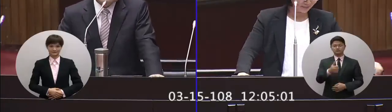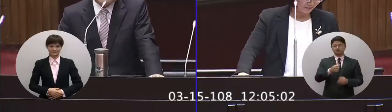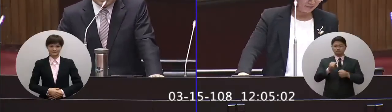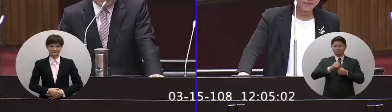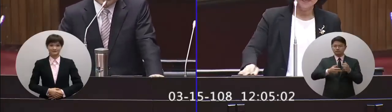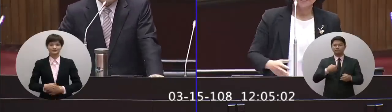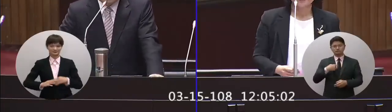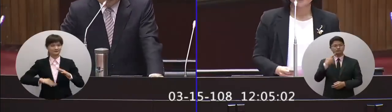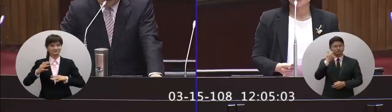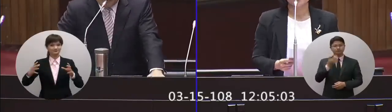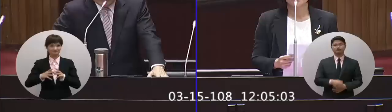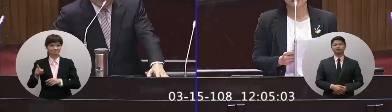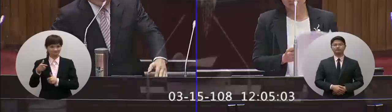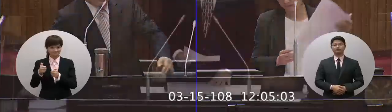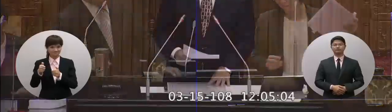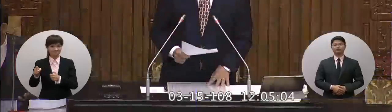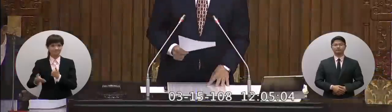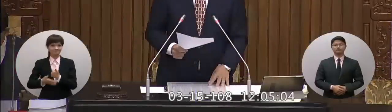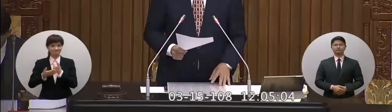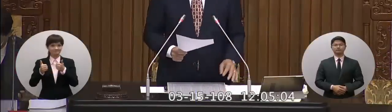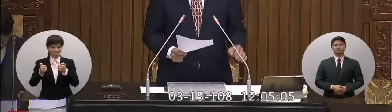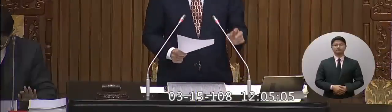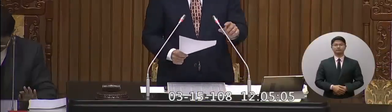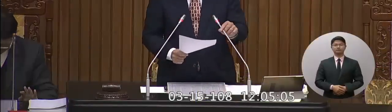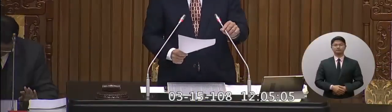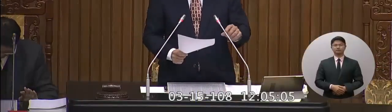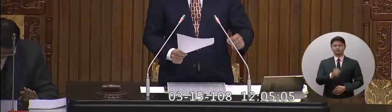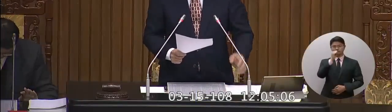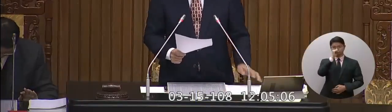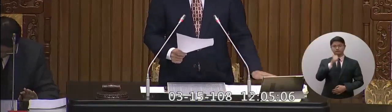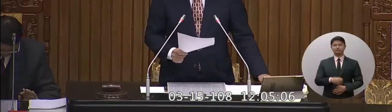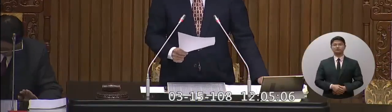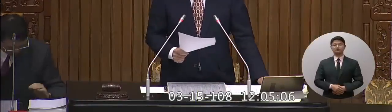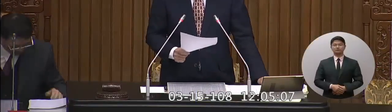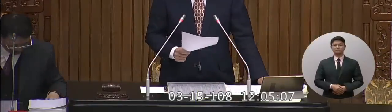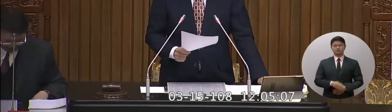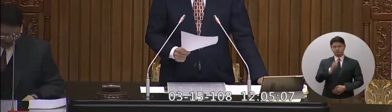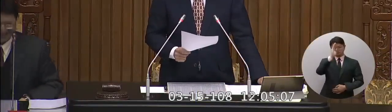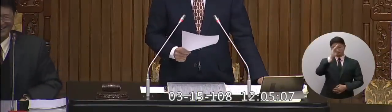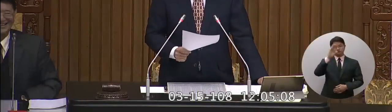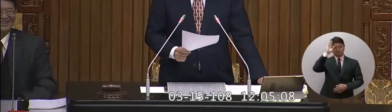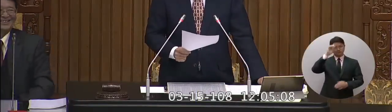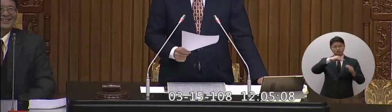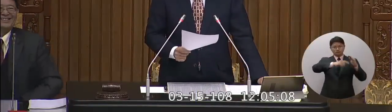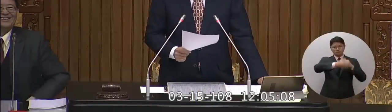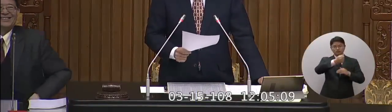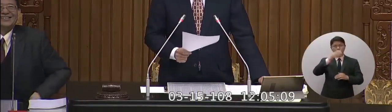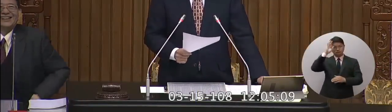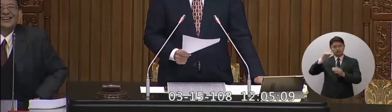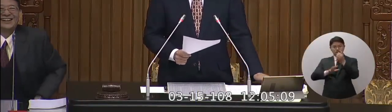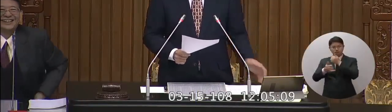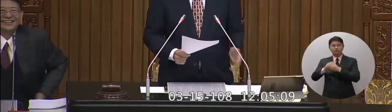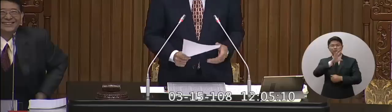爸。 谢谢你的妈妈，一定也努力。 好，那请两位，请苏院长跟苏委员回家